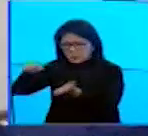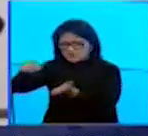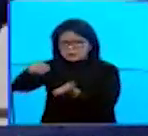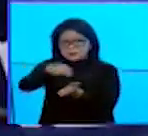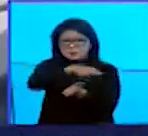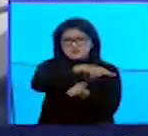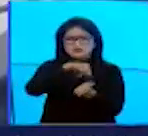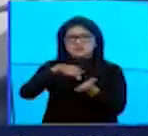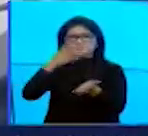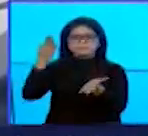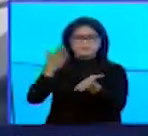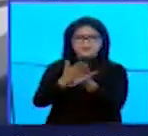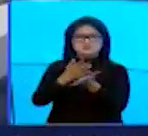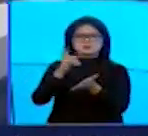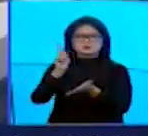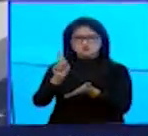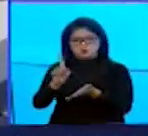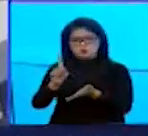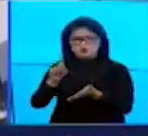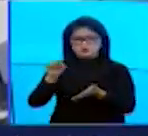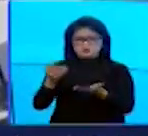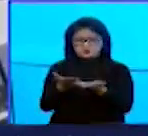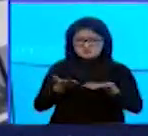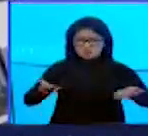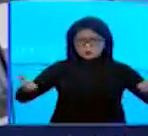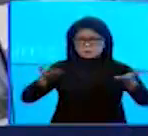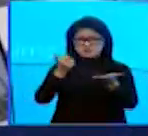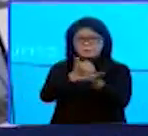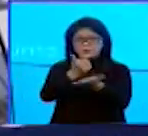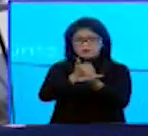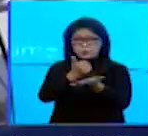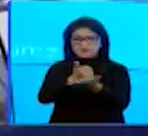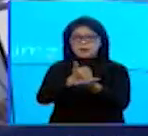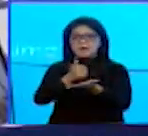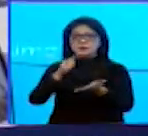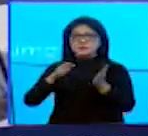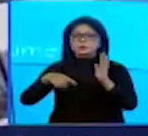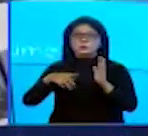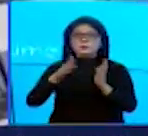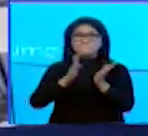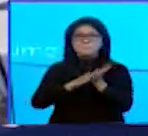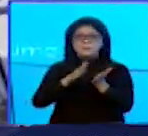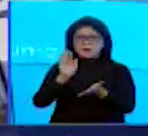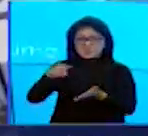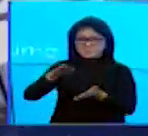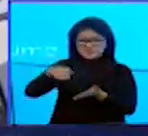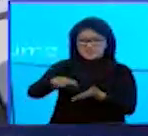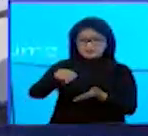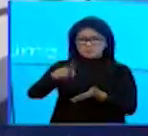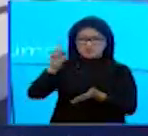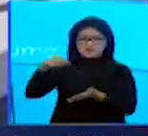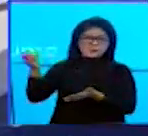memastikan konde keadaan yang sebenarnya dari Teri nanggala 402 dari temuan tersebut juga ada berita yang kedua